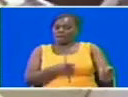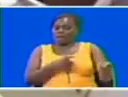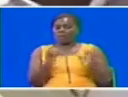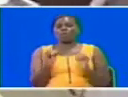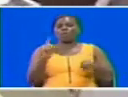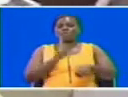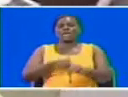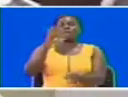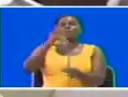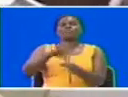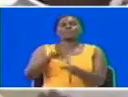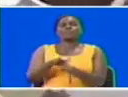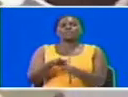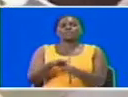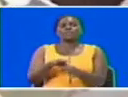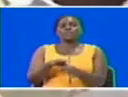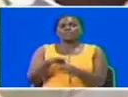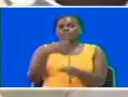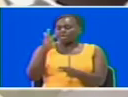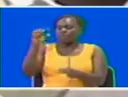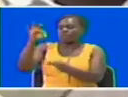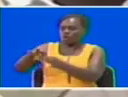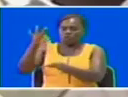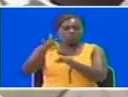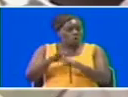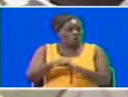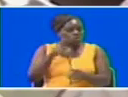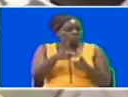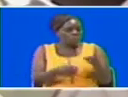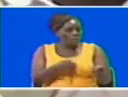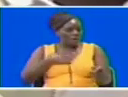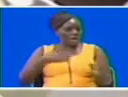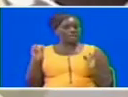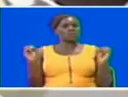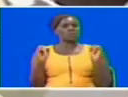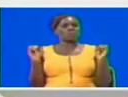kura. Ikiwa tutasema tutaenda kupiga kura, usitulaumu.